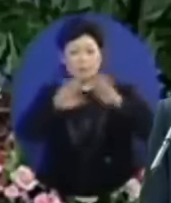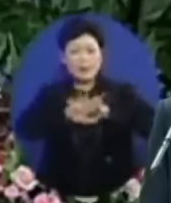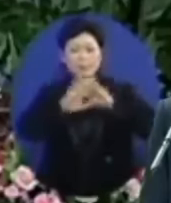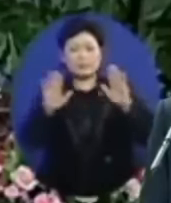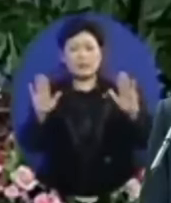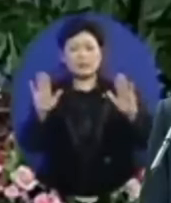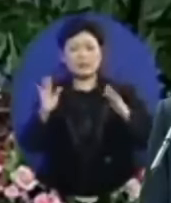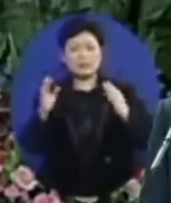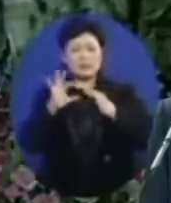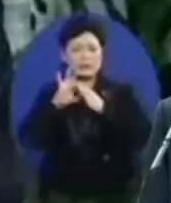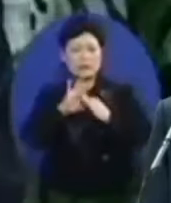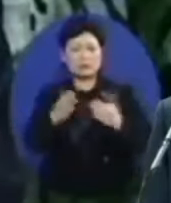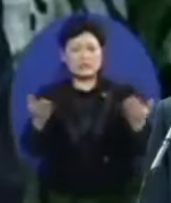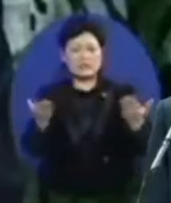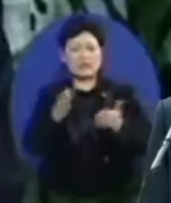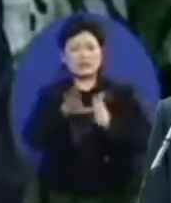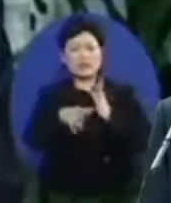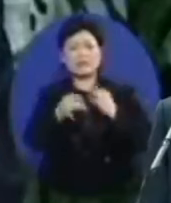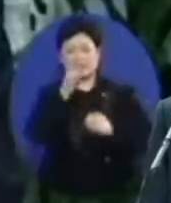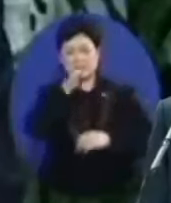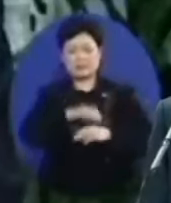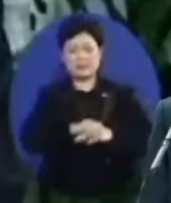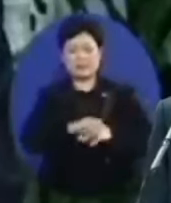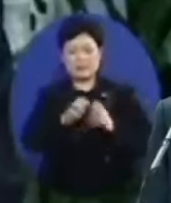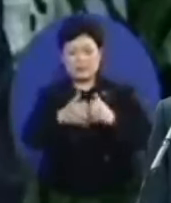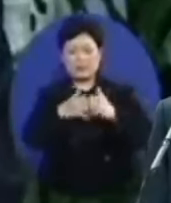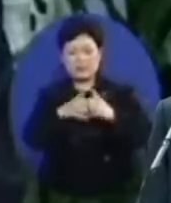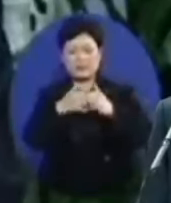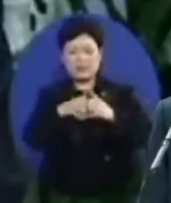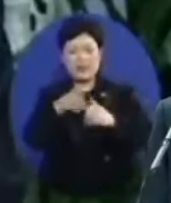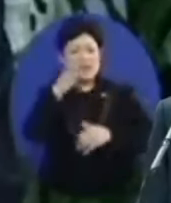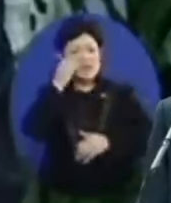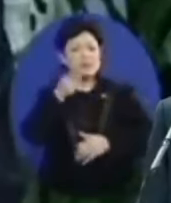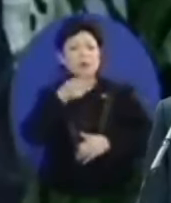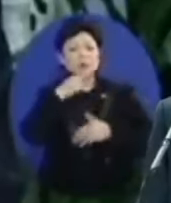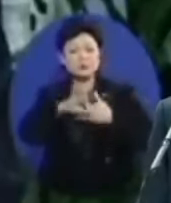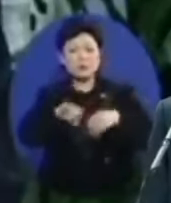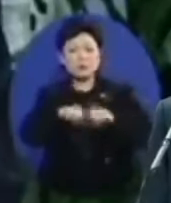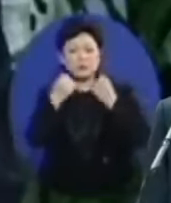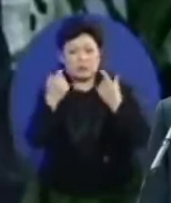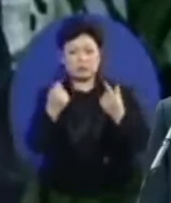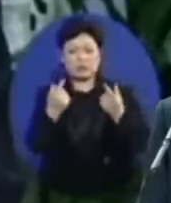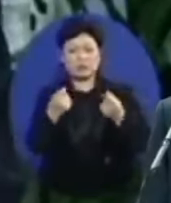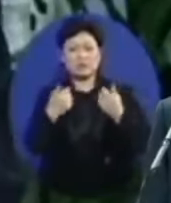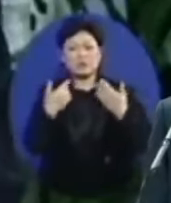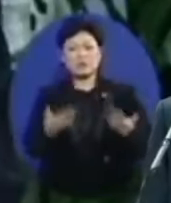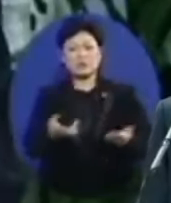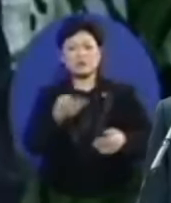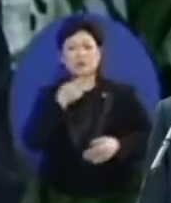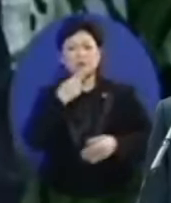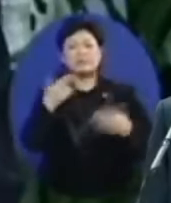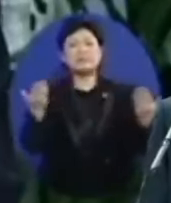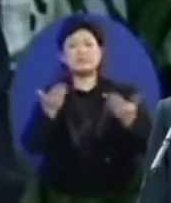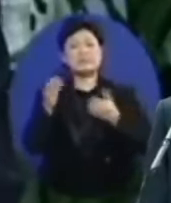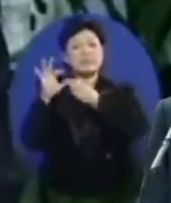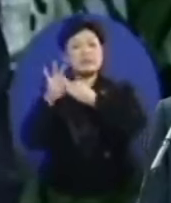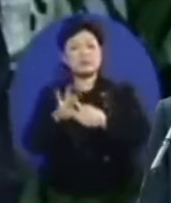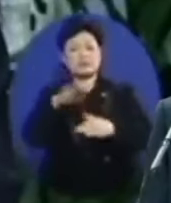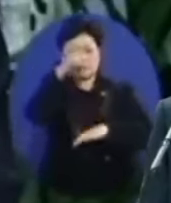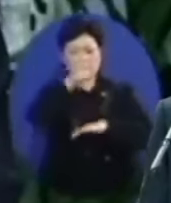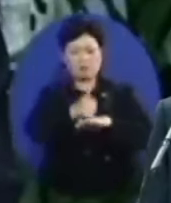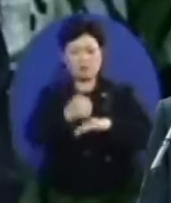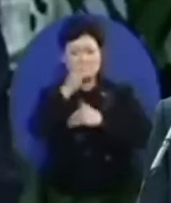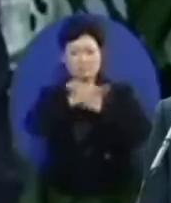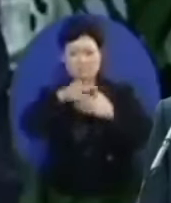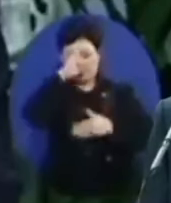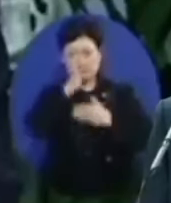않고 일할 때가 많습니다. 기계에 기름을 치지 않으면 고장이 나는 것처럼 휴식이 없이 일을 하면 결과에는 병이